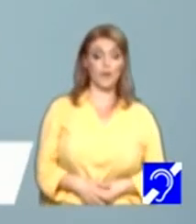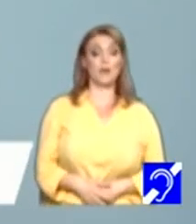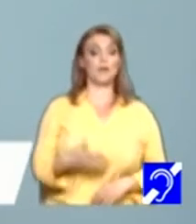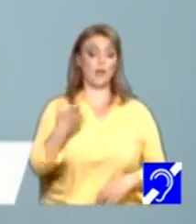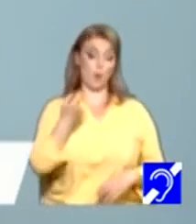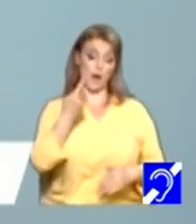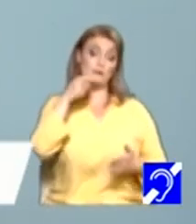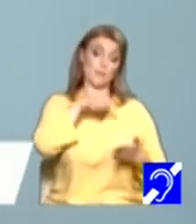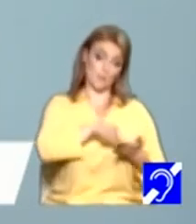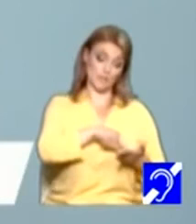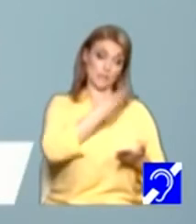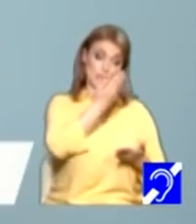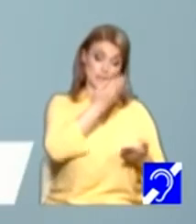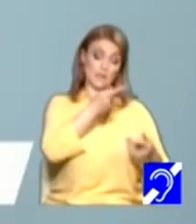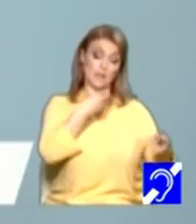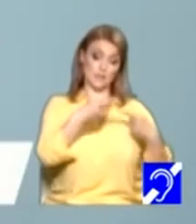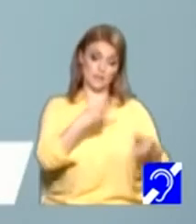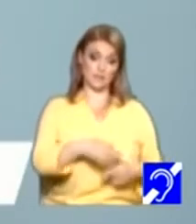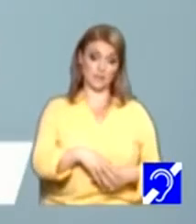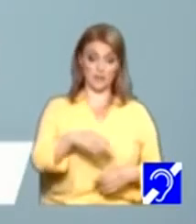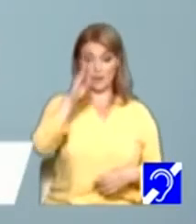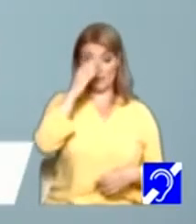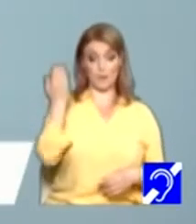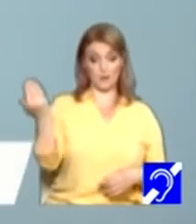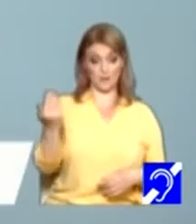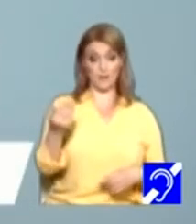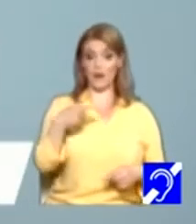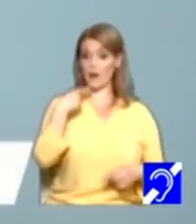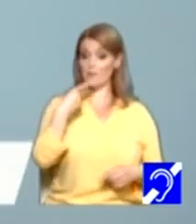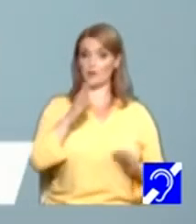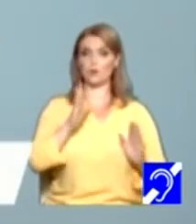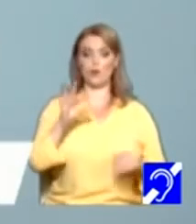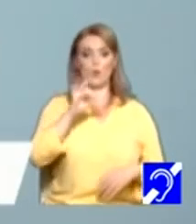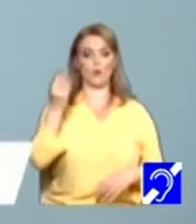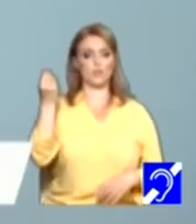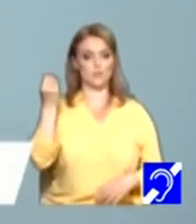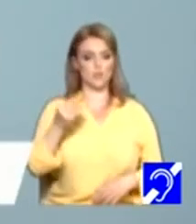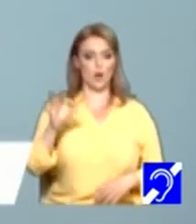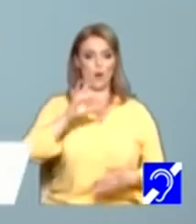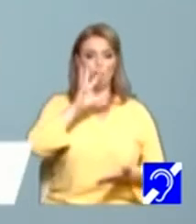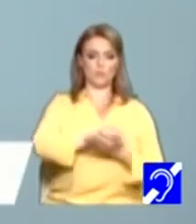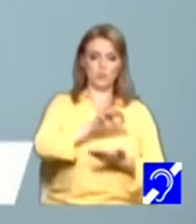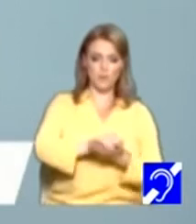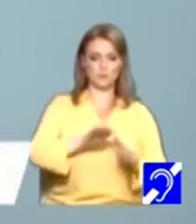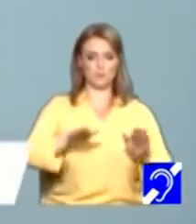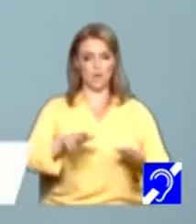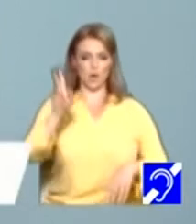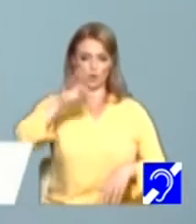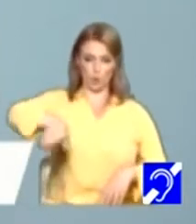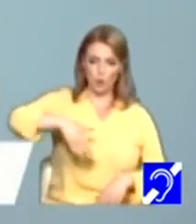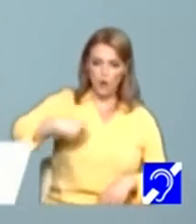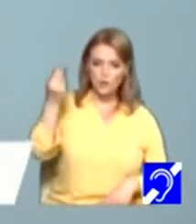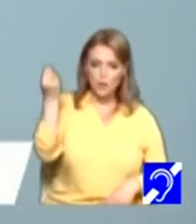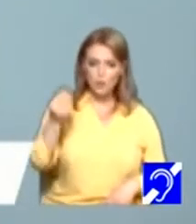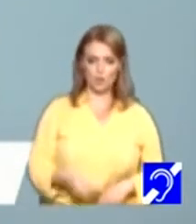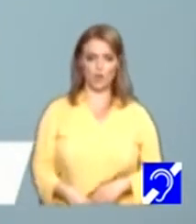implicat, dar totuși vreau să spun că domnii contracandidați au vorbit doar despre bani, despre funcții și despre cine a furat banii sau